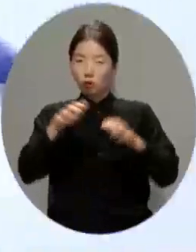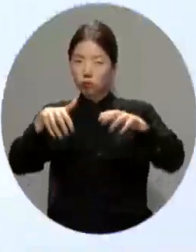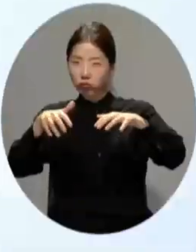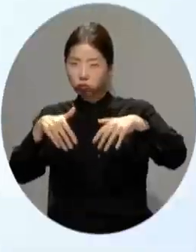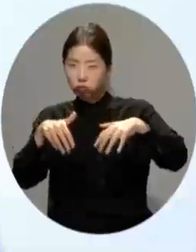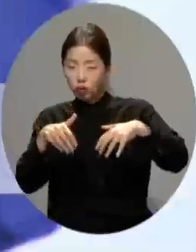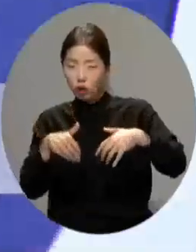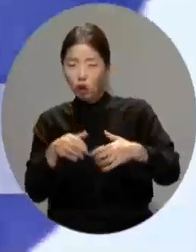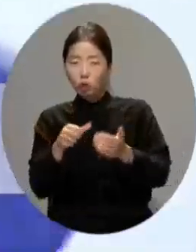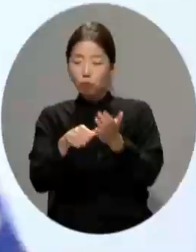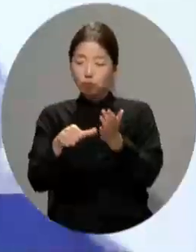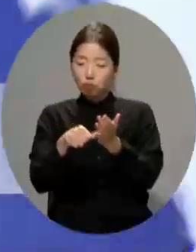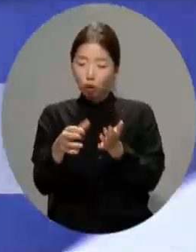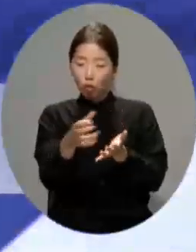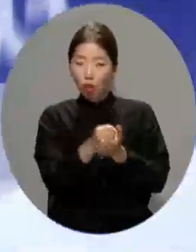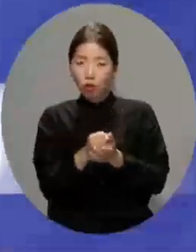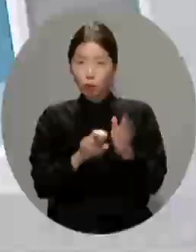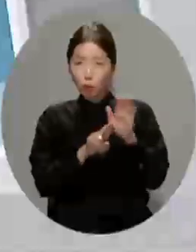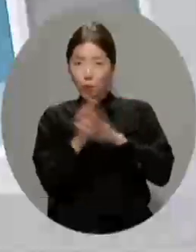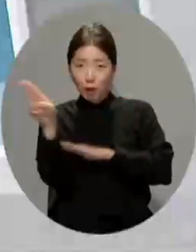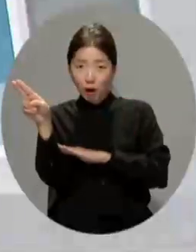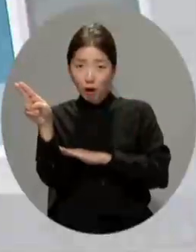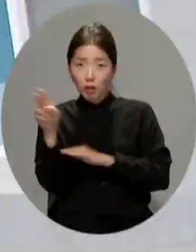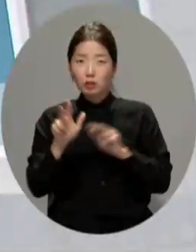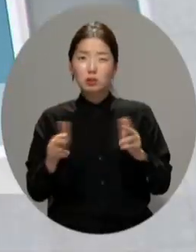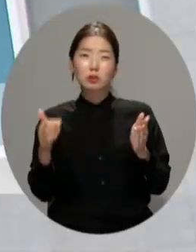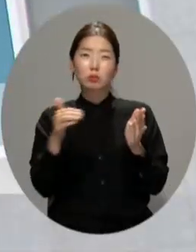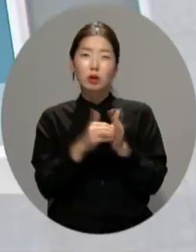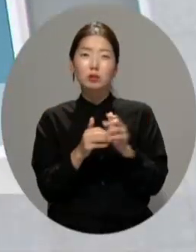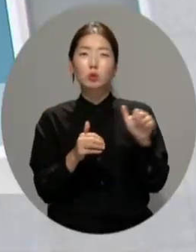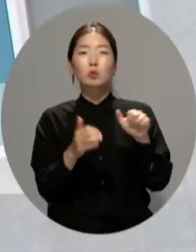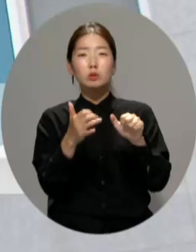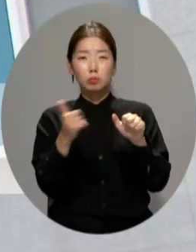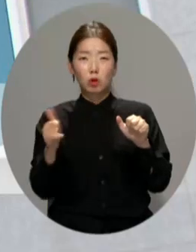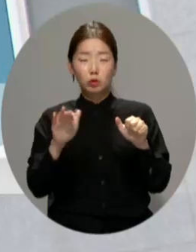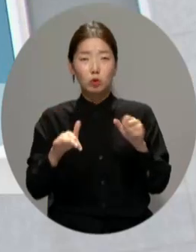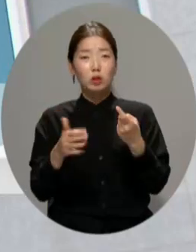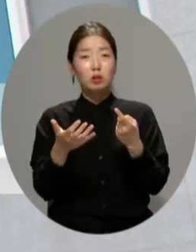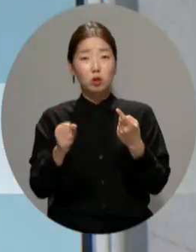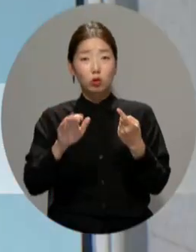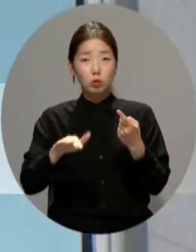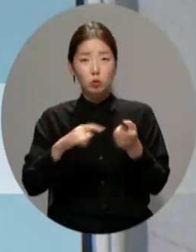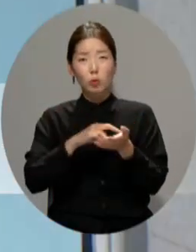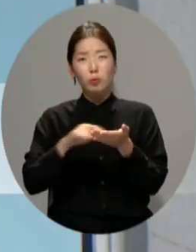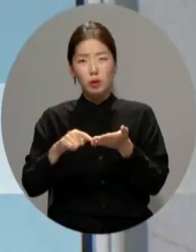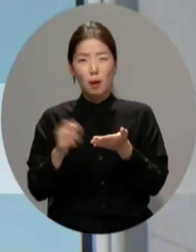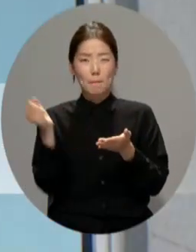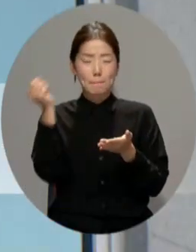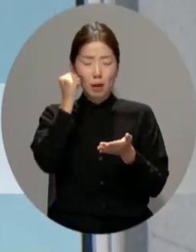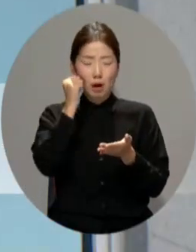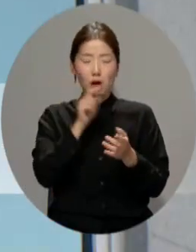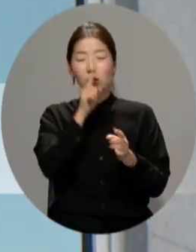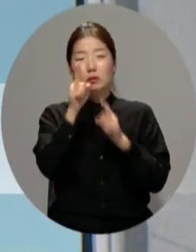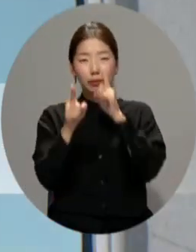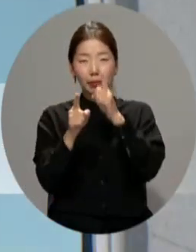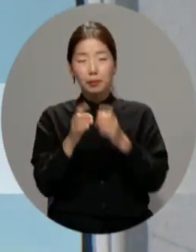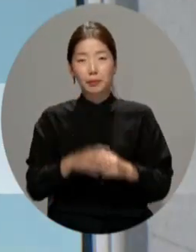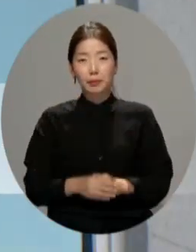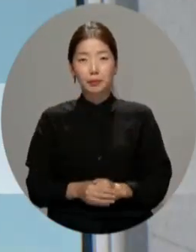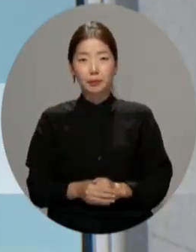수백만원의 금품을 받은 뒤 잠적해 현재까지 50여 명이 1억여 원의 피해를 입었다며 고발장을